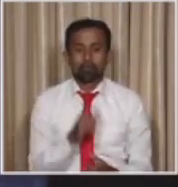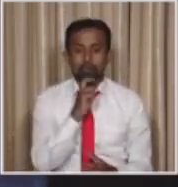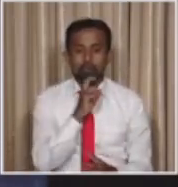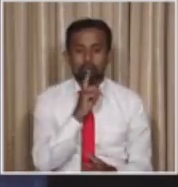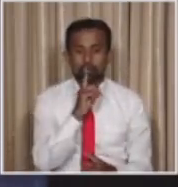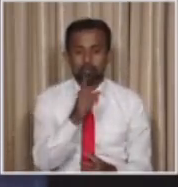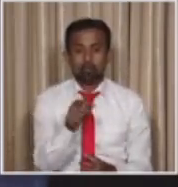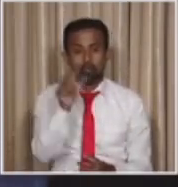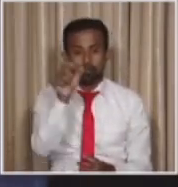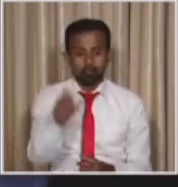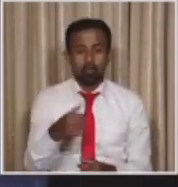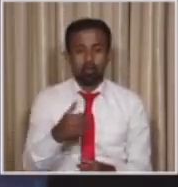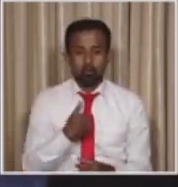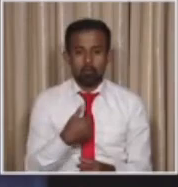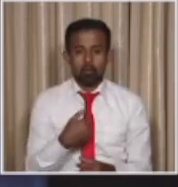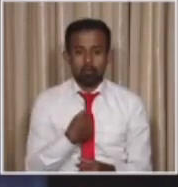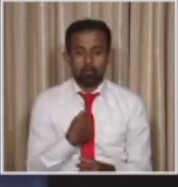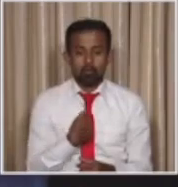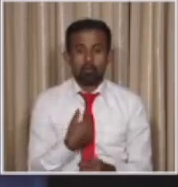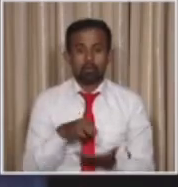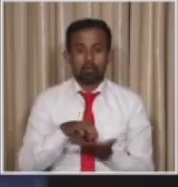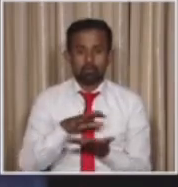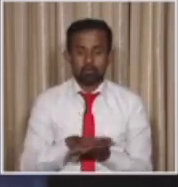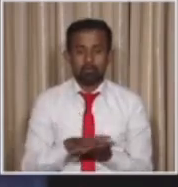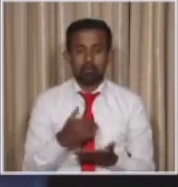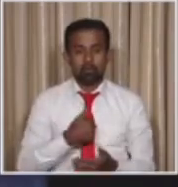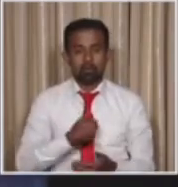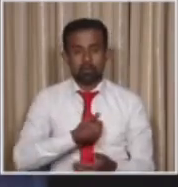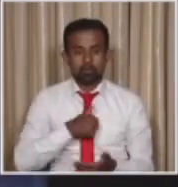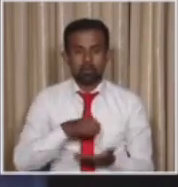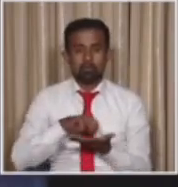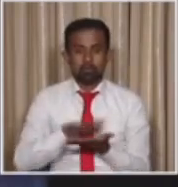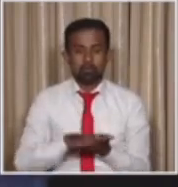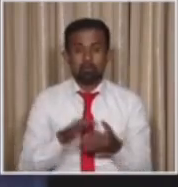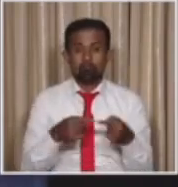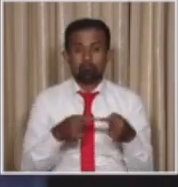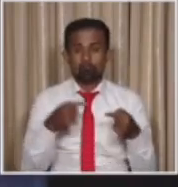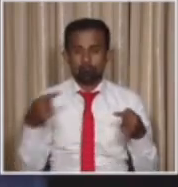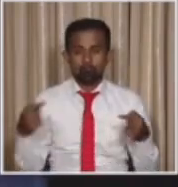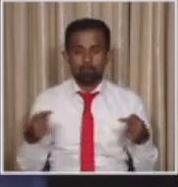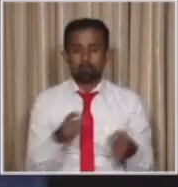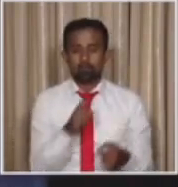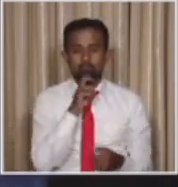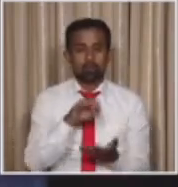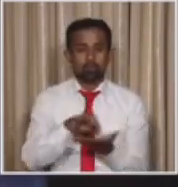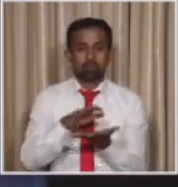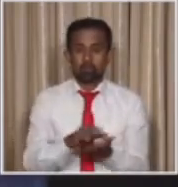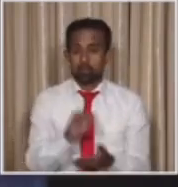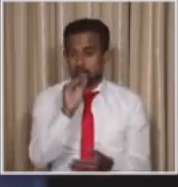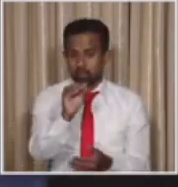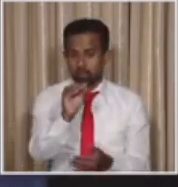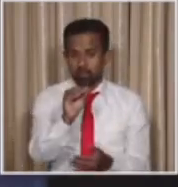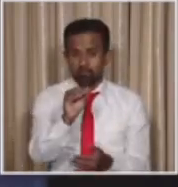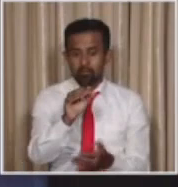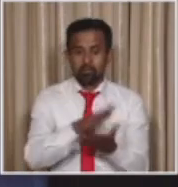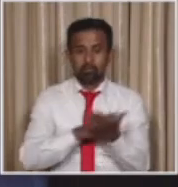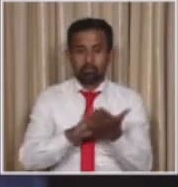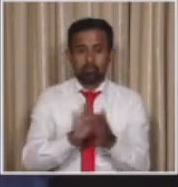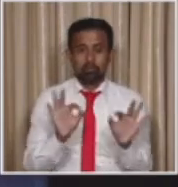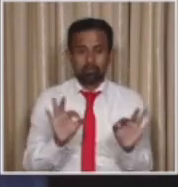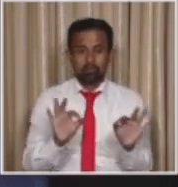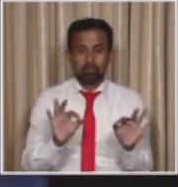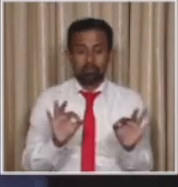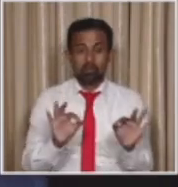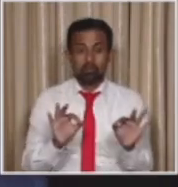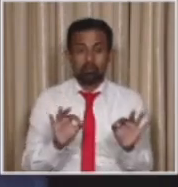කියනවා උඹලා අපිට ගන්න තීන්දුව අපි කැමති තීන්දුව වලට විරුද්ධව අධිකරණ තීන්දුව දෙනවා නම් සූදානම් වෙයලා